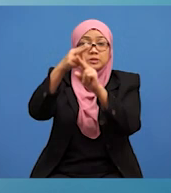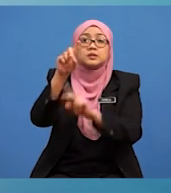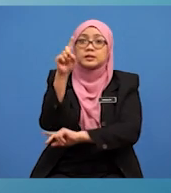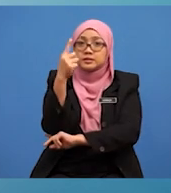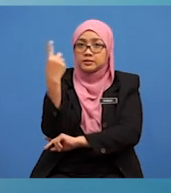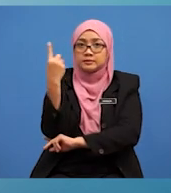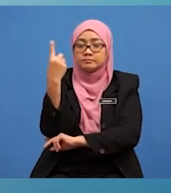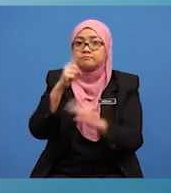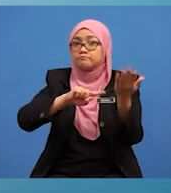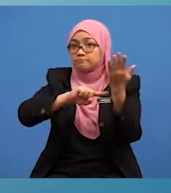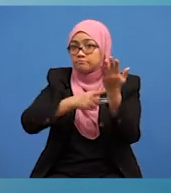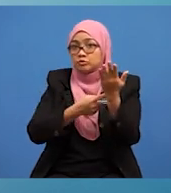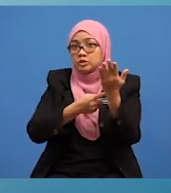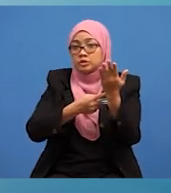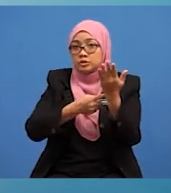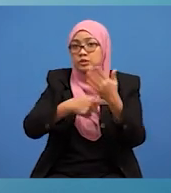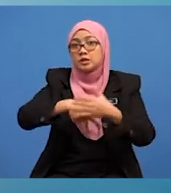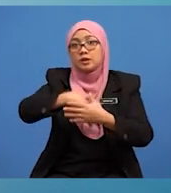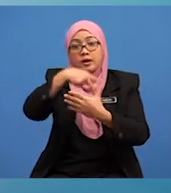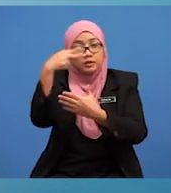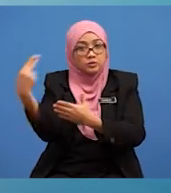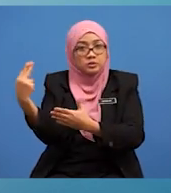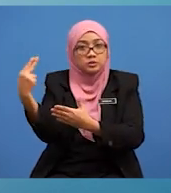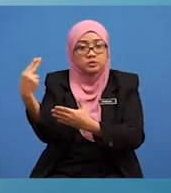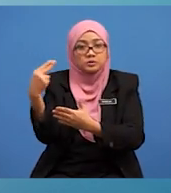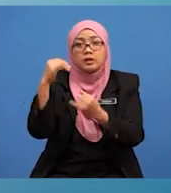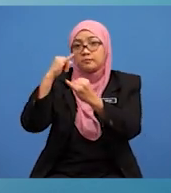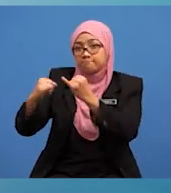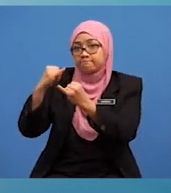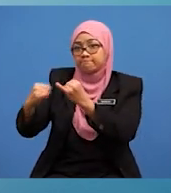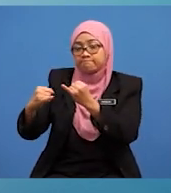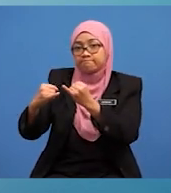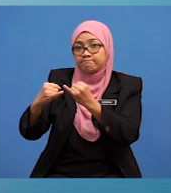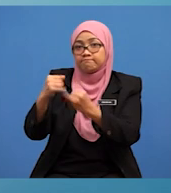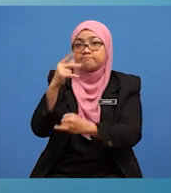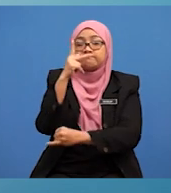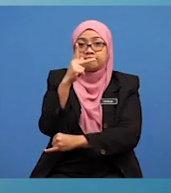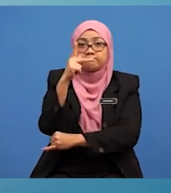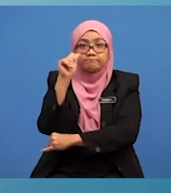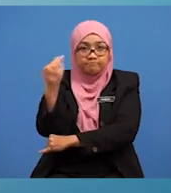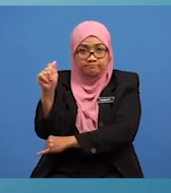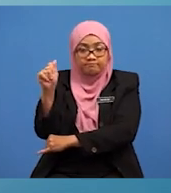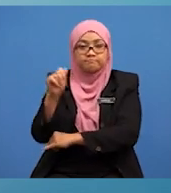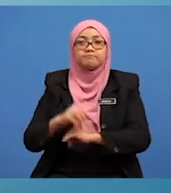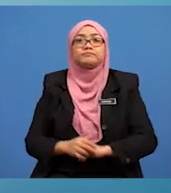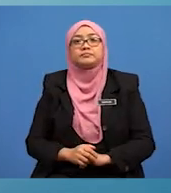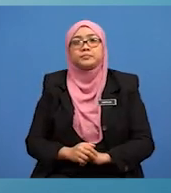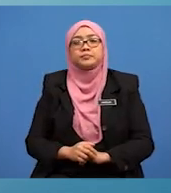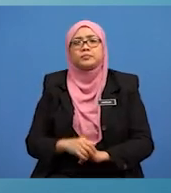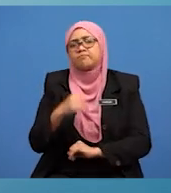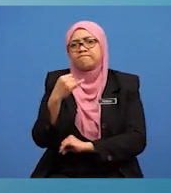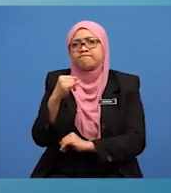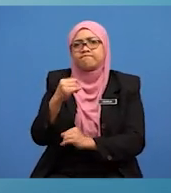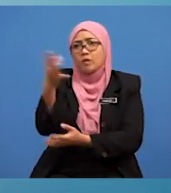hidrogen dan berakhir dengan unsur kalsium. Murid-murid tidak perlu menghafal semua 20 unsur tersebut.